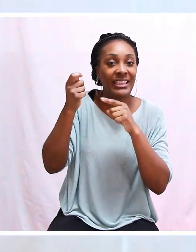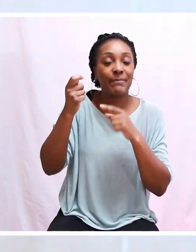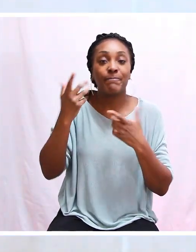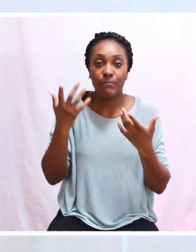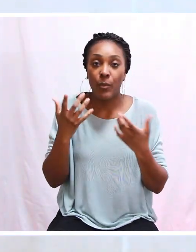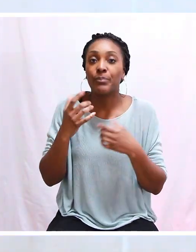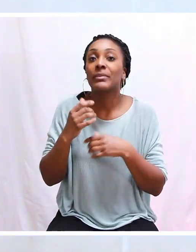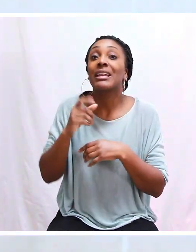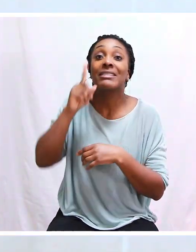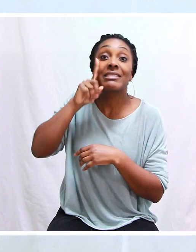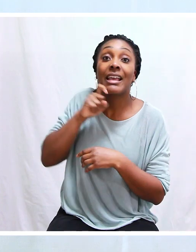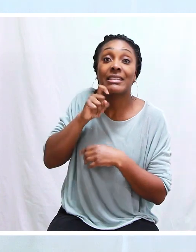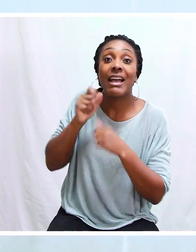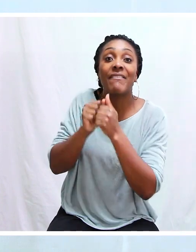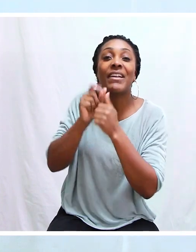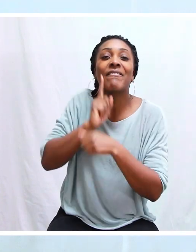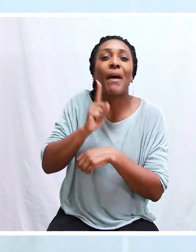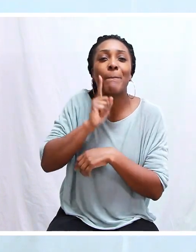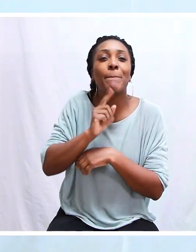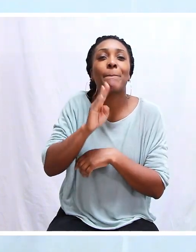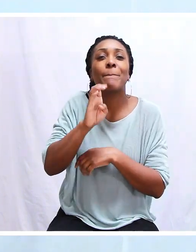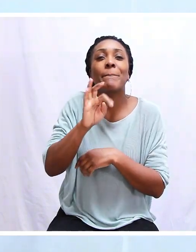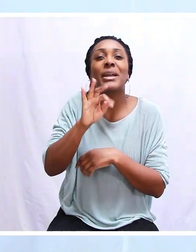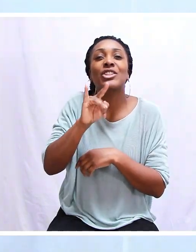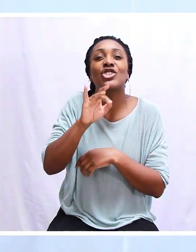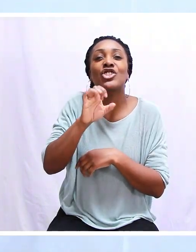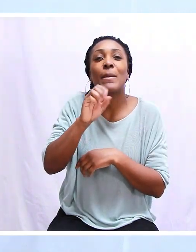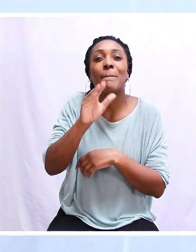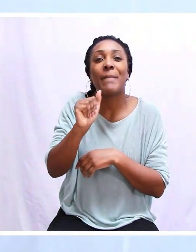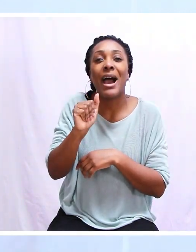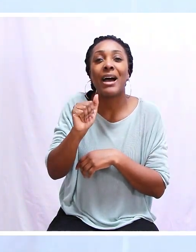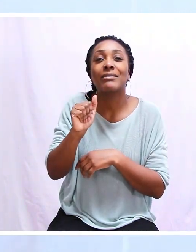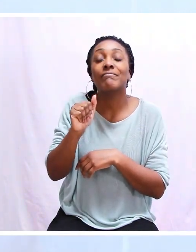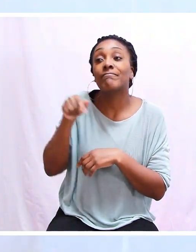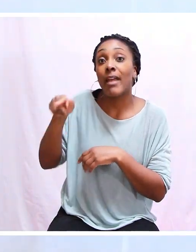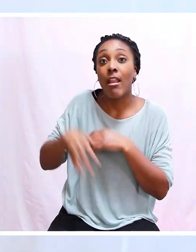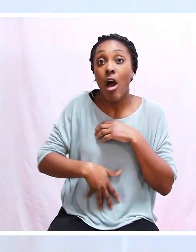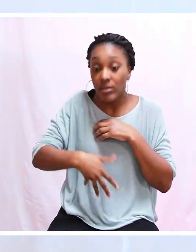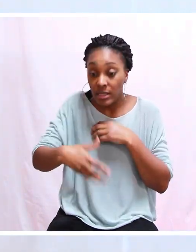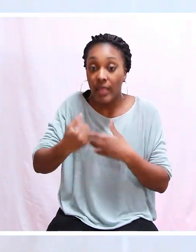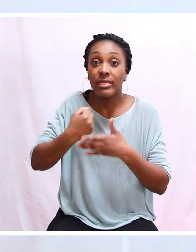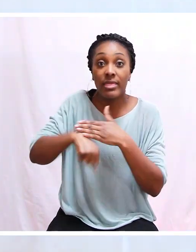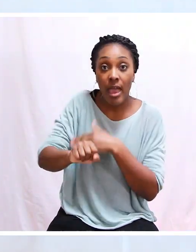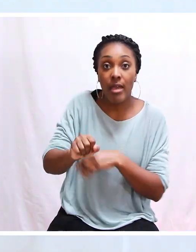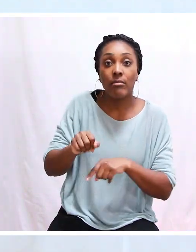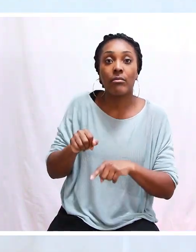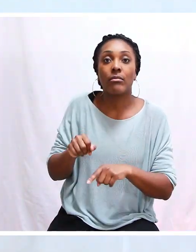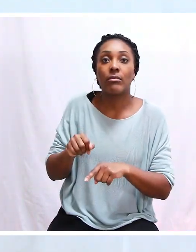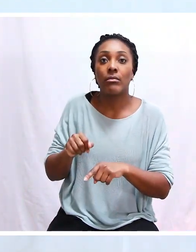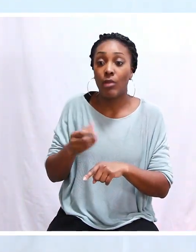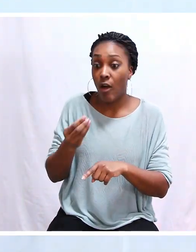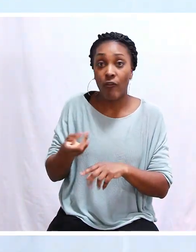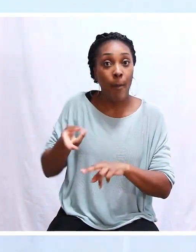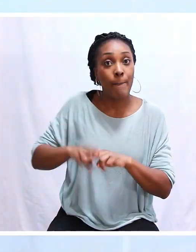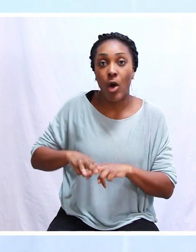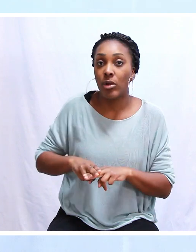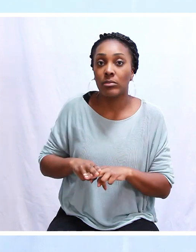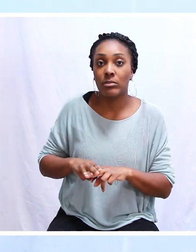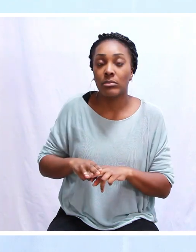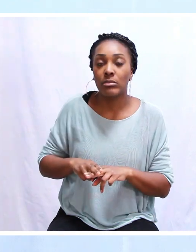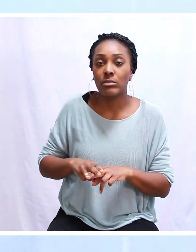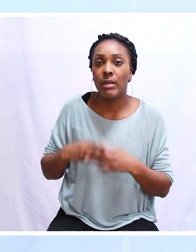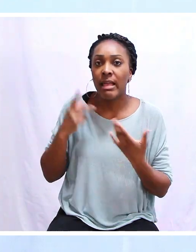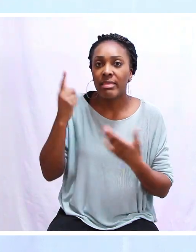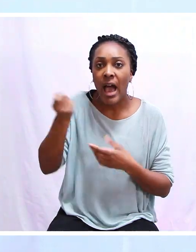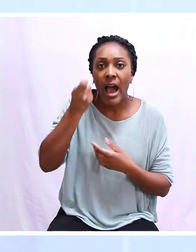couché avec Bathsheba, eh bien va avoir cet enfant qui va naître. Et puis cet enfant, nous dit la Bible, qu'il va décéder. Pourtant David